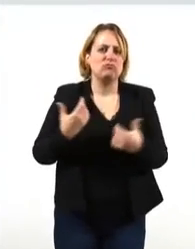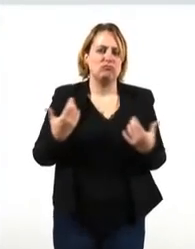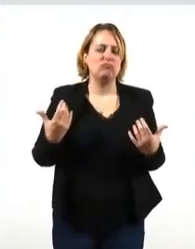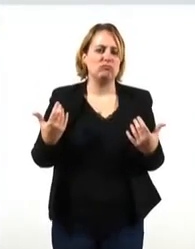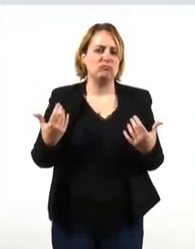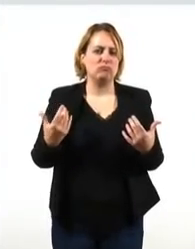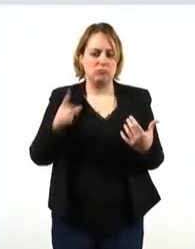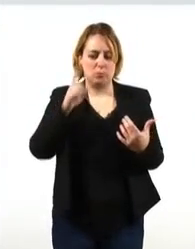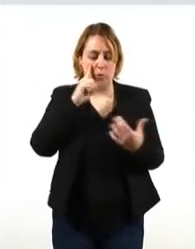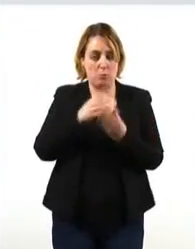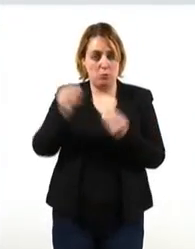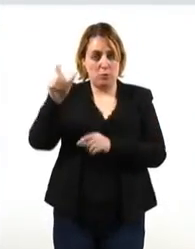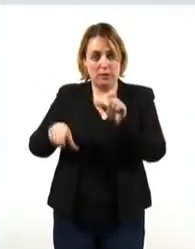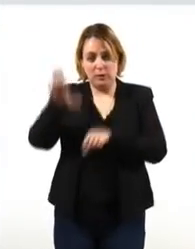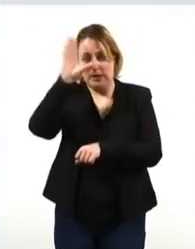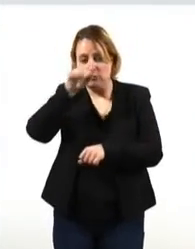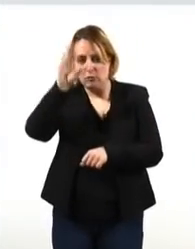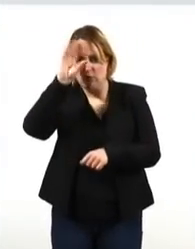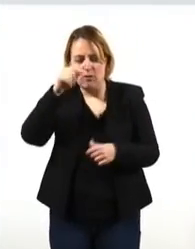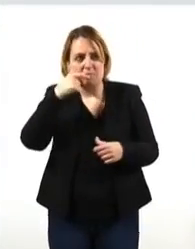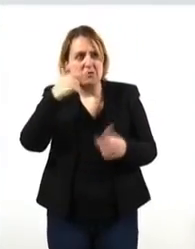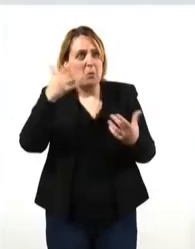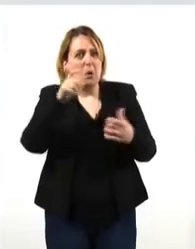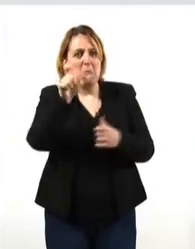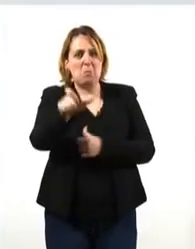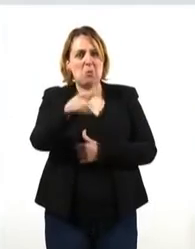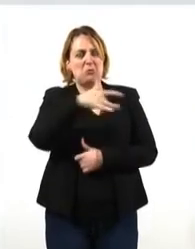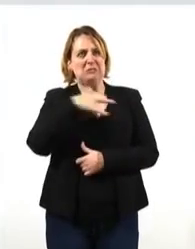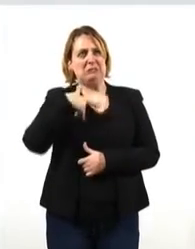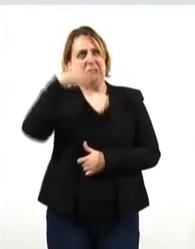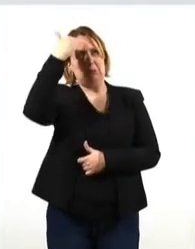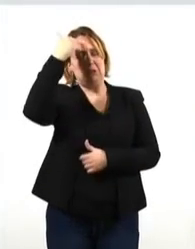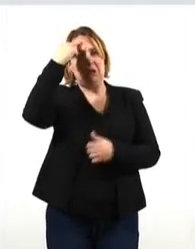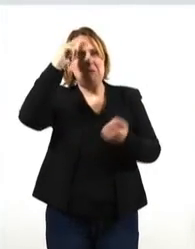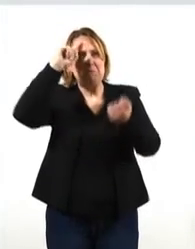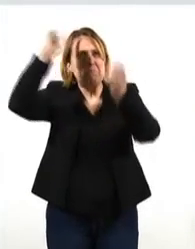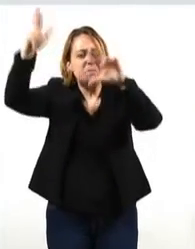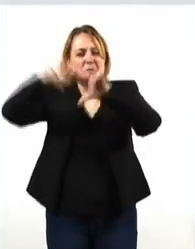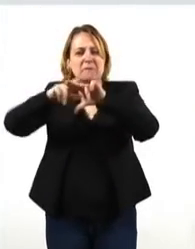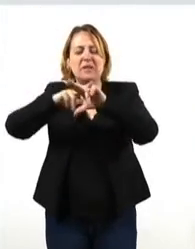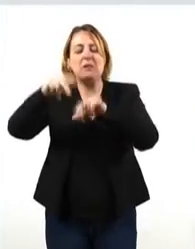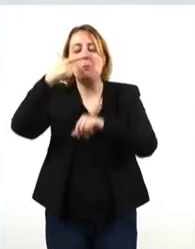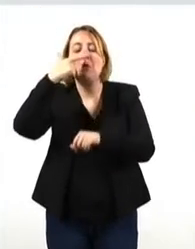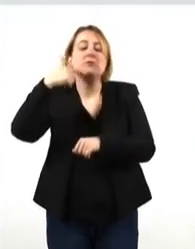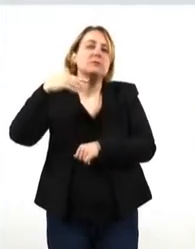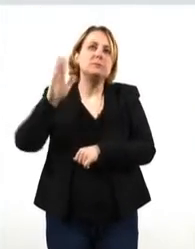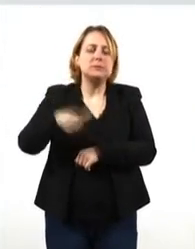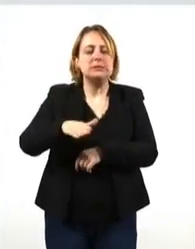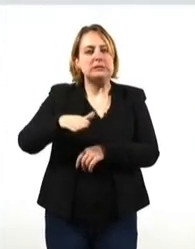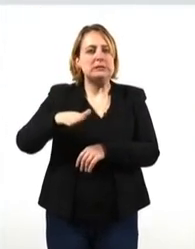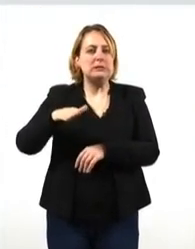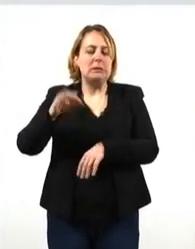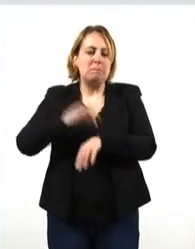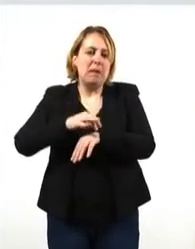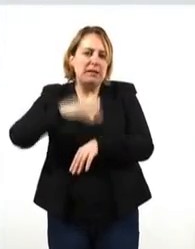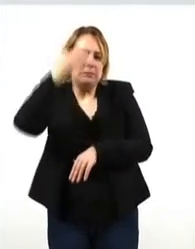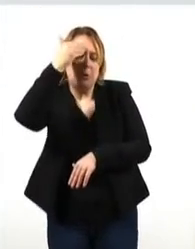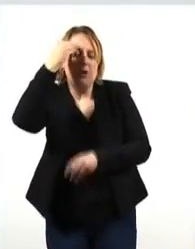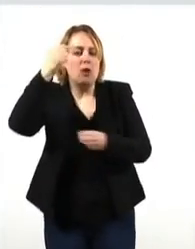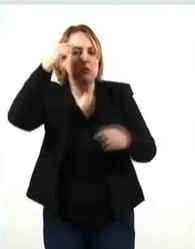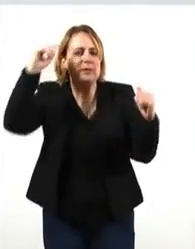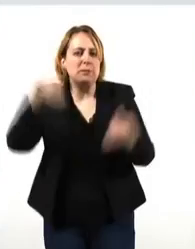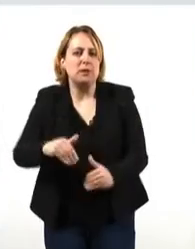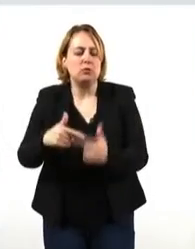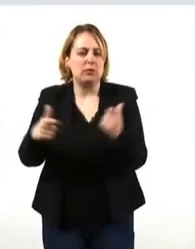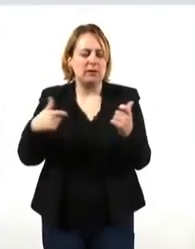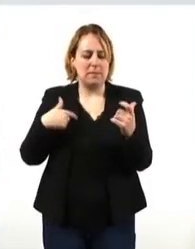il y a plein d'étudiants qui ne savent pas au final c'est quoi la santé mentale, puisqu'ils rapprochent ça à maladie mentale, dépression, tout ça, vraiment